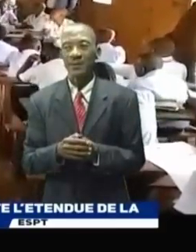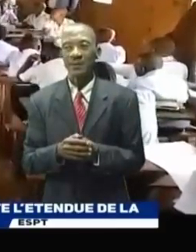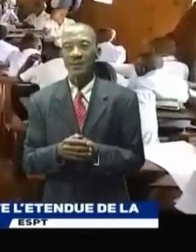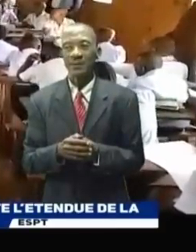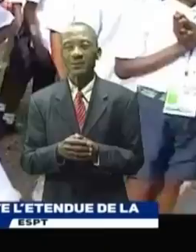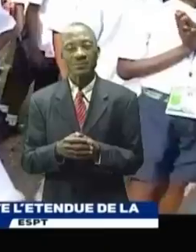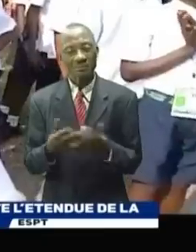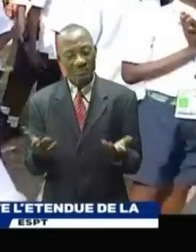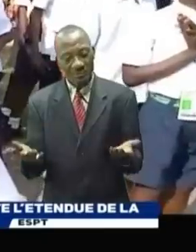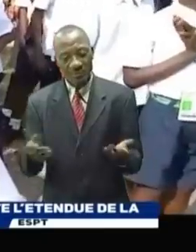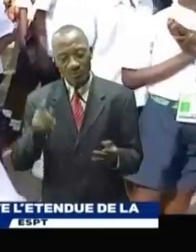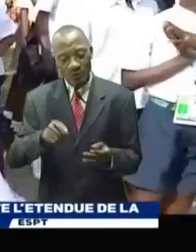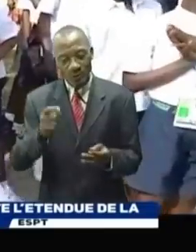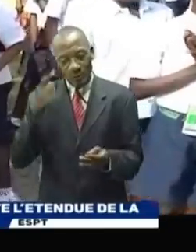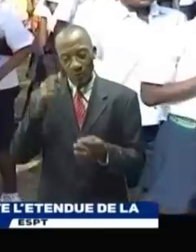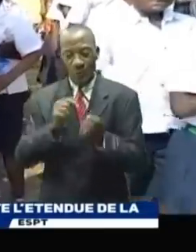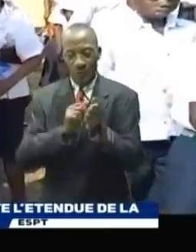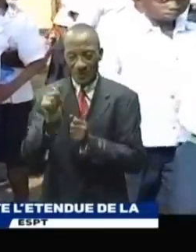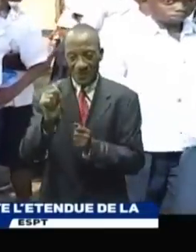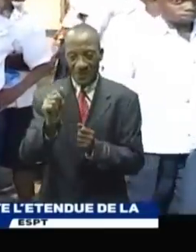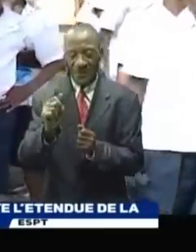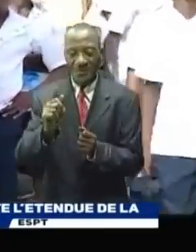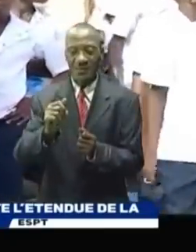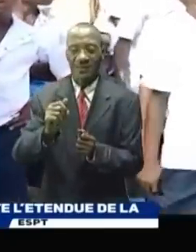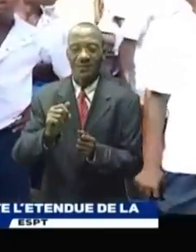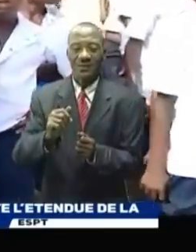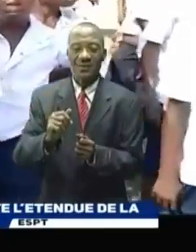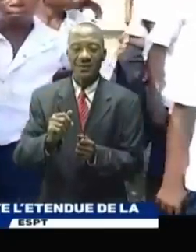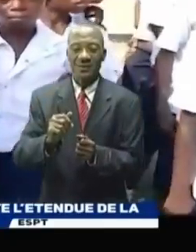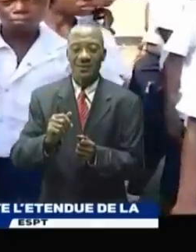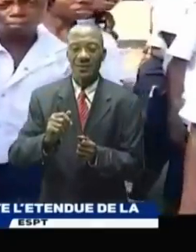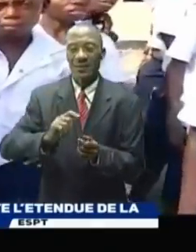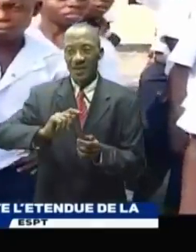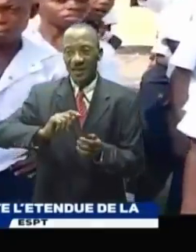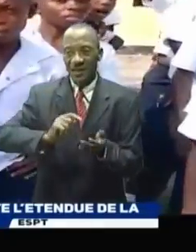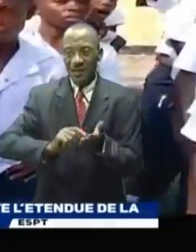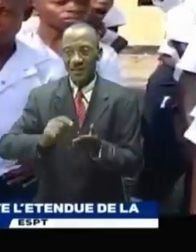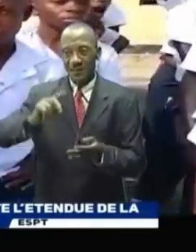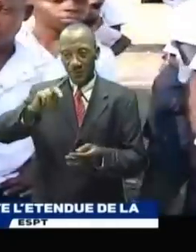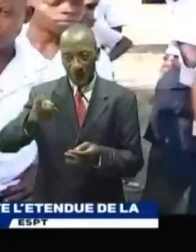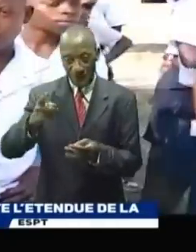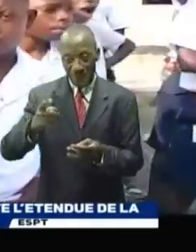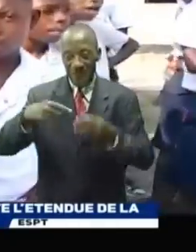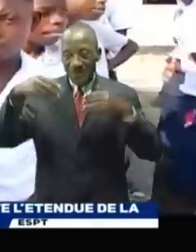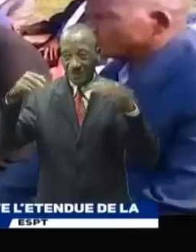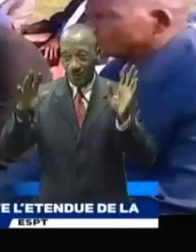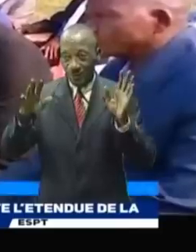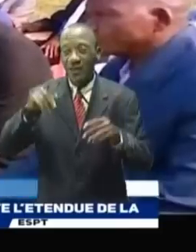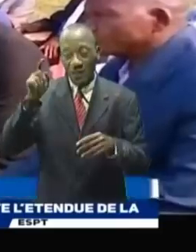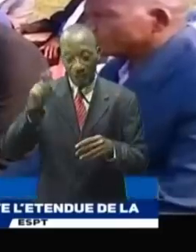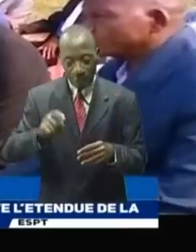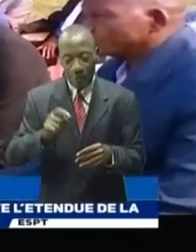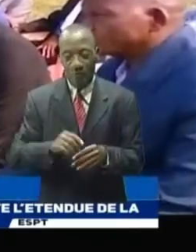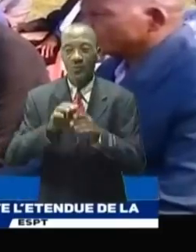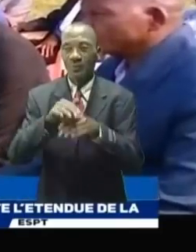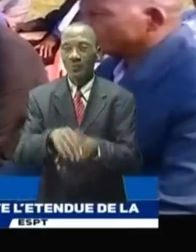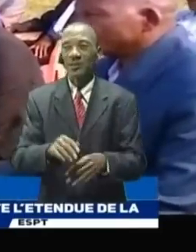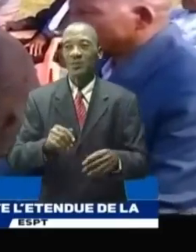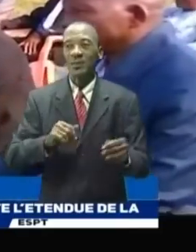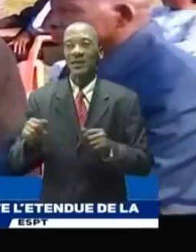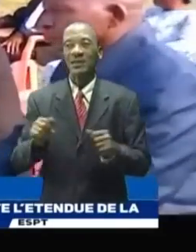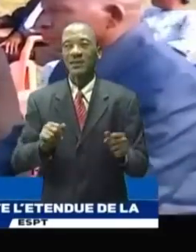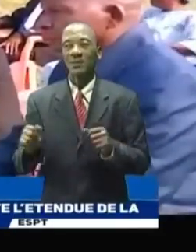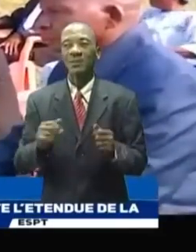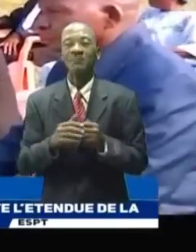de la place. Notons que ce texte sélectif sera suivi dans le cadre des épreuves certificatives de l'EPST, de